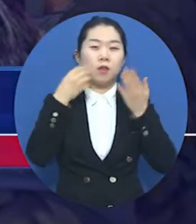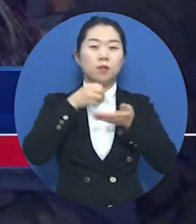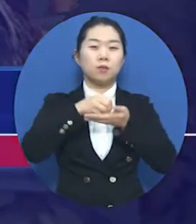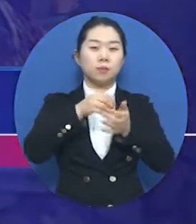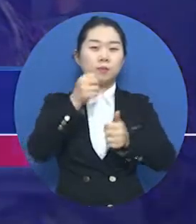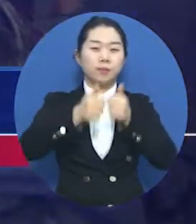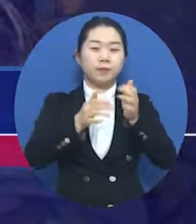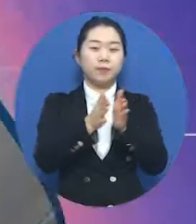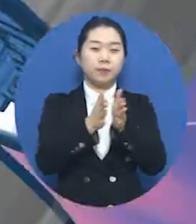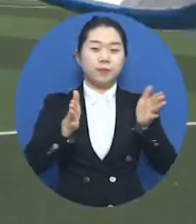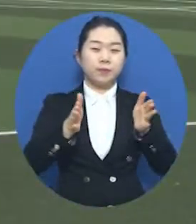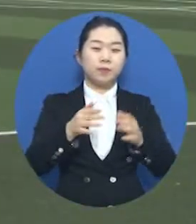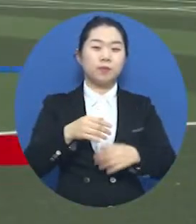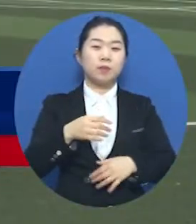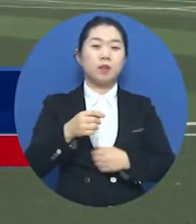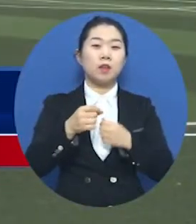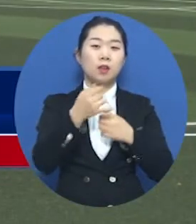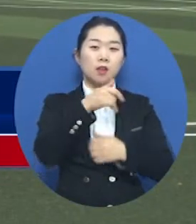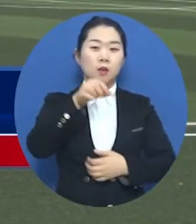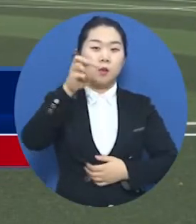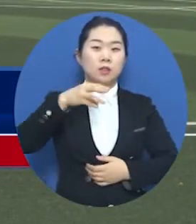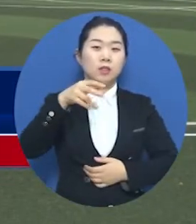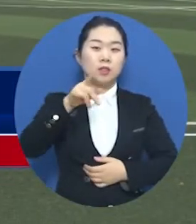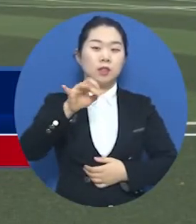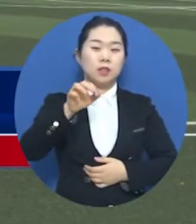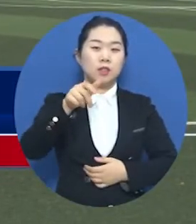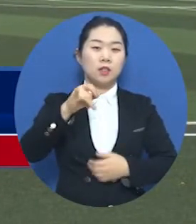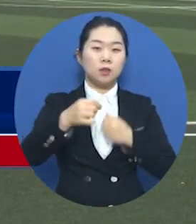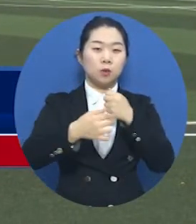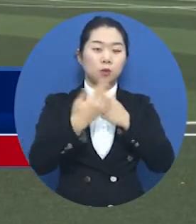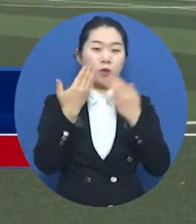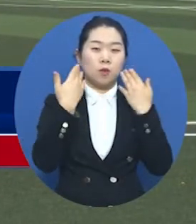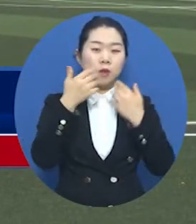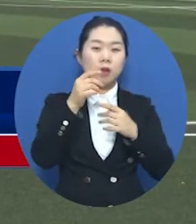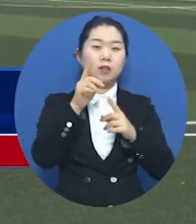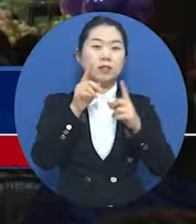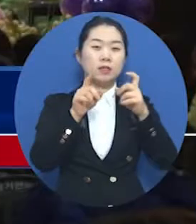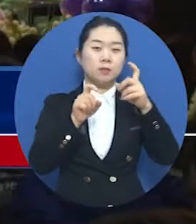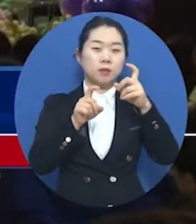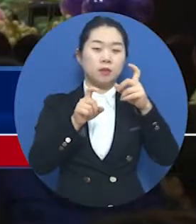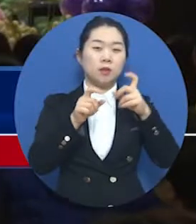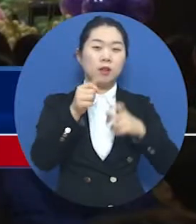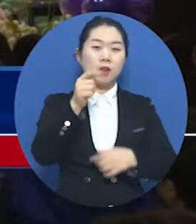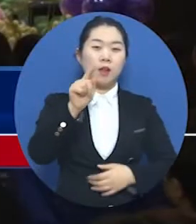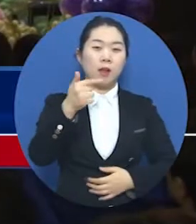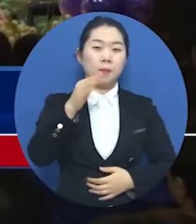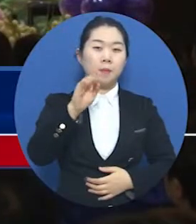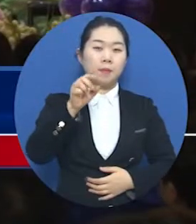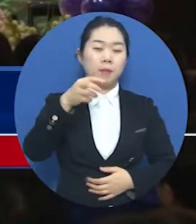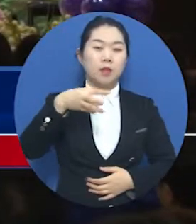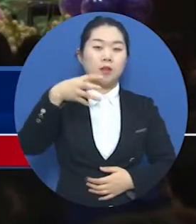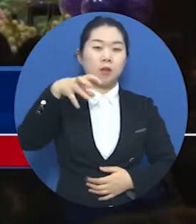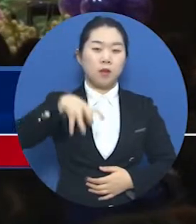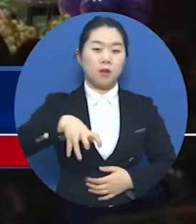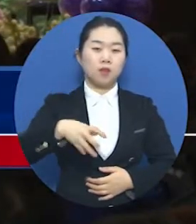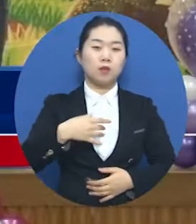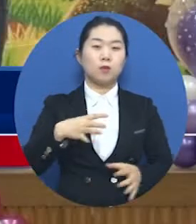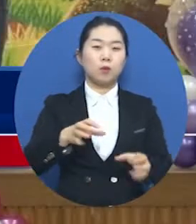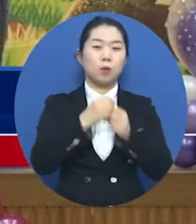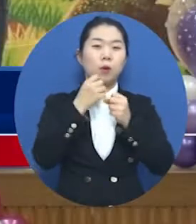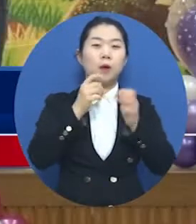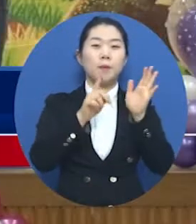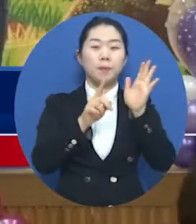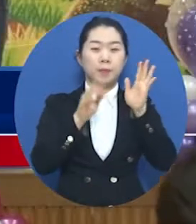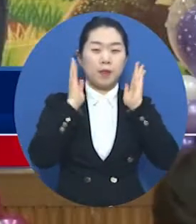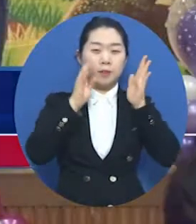치렀습니다. 세종시 장기초등학교는 11일 한빛관에서 꿈과 끼를 펼치는 종합학습